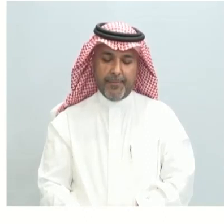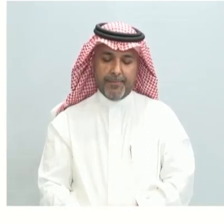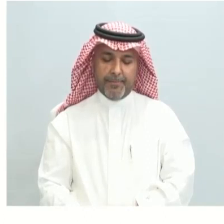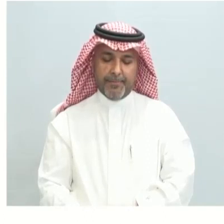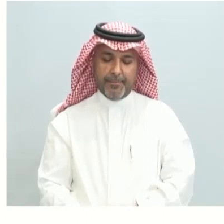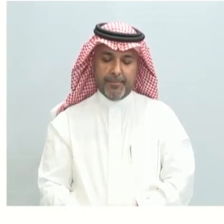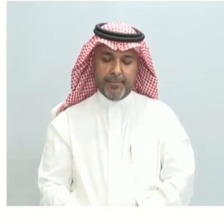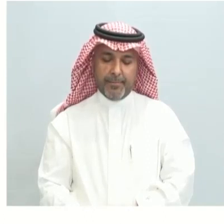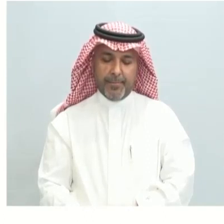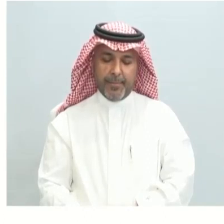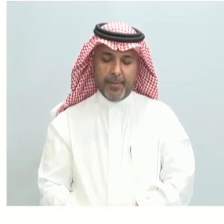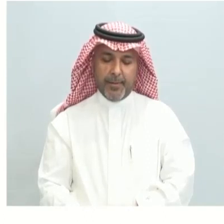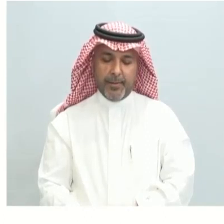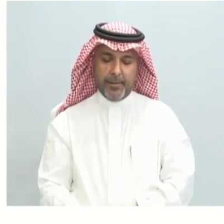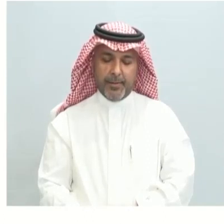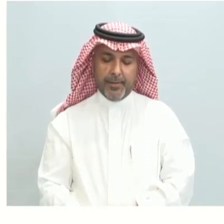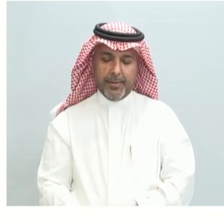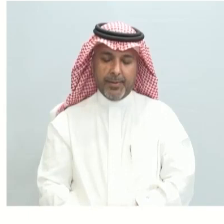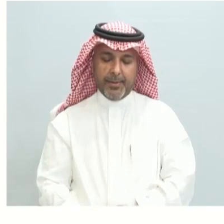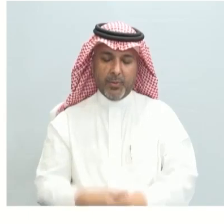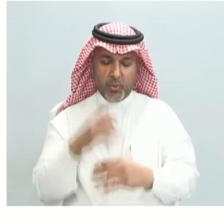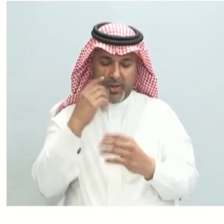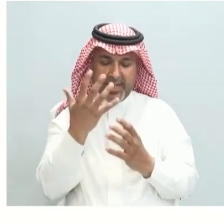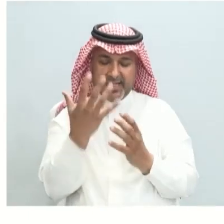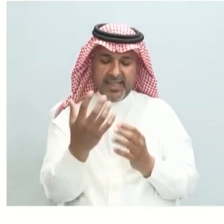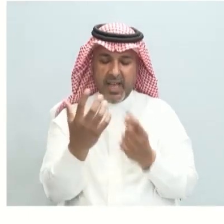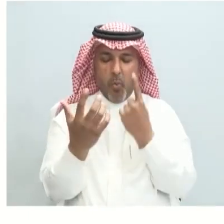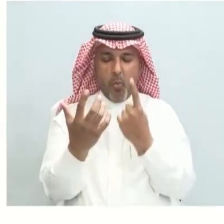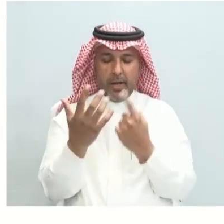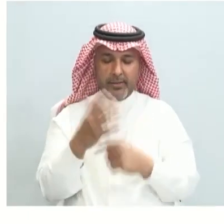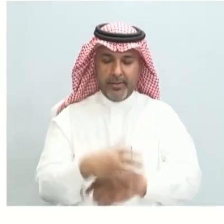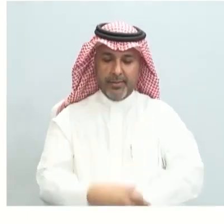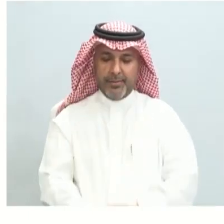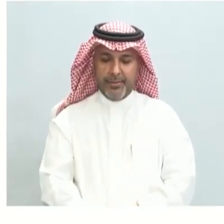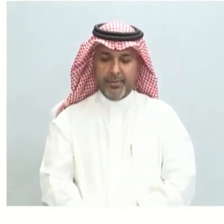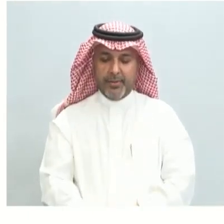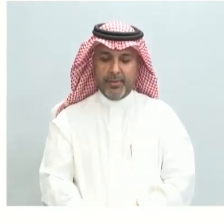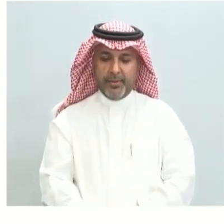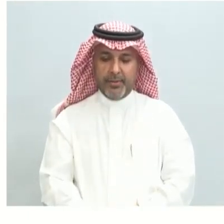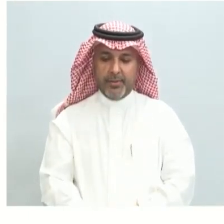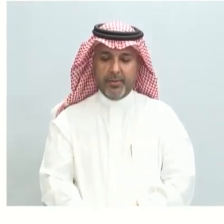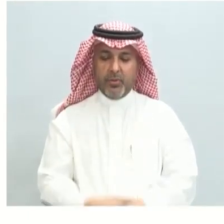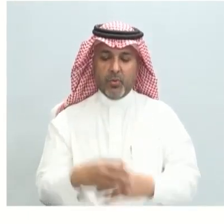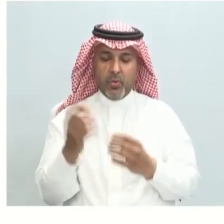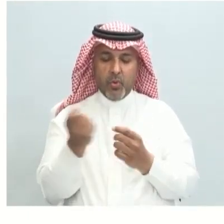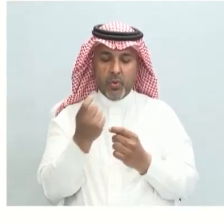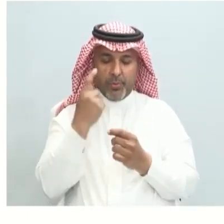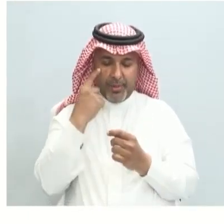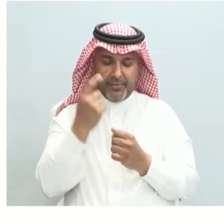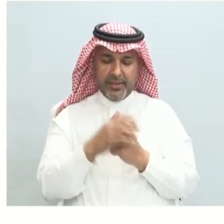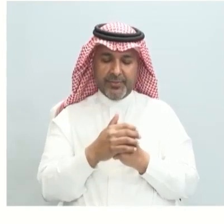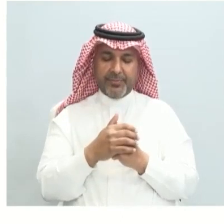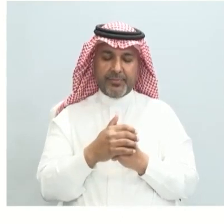B قالك افترض أن السعة تساوي وحدة واحدة إذاً أعطاني السعة هنا أكتب دالة جيب تمثل موجة الصوت